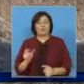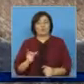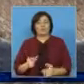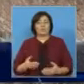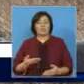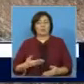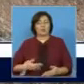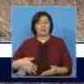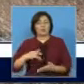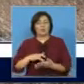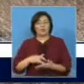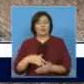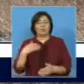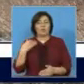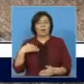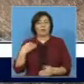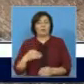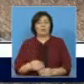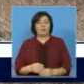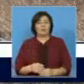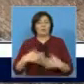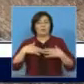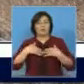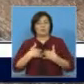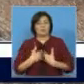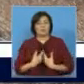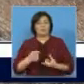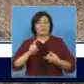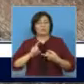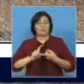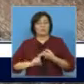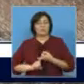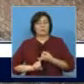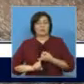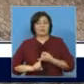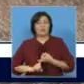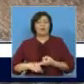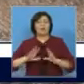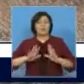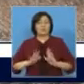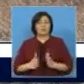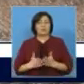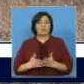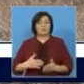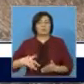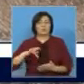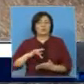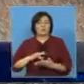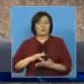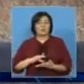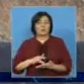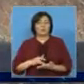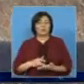Актобе, к большому сожалению, в связи с эпидемиологической ситуацией в городе мы